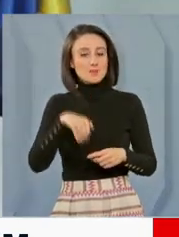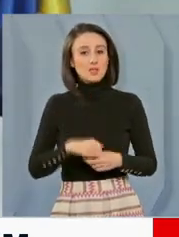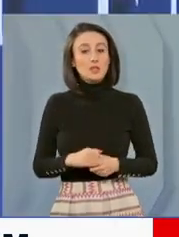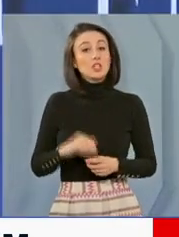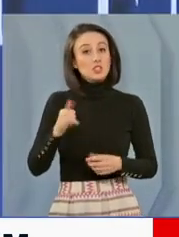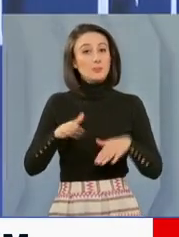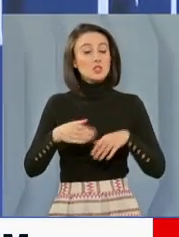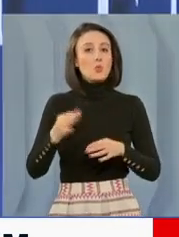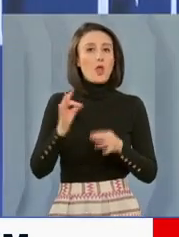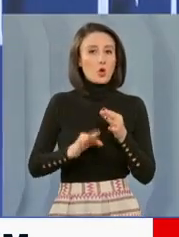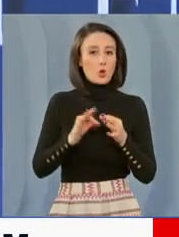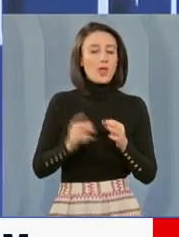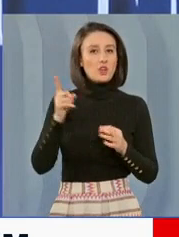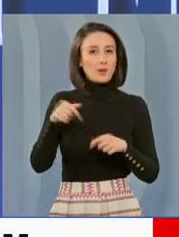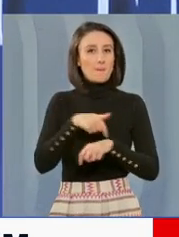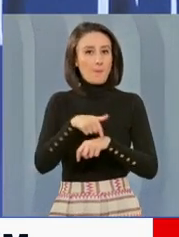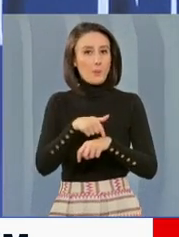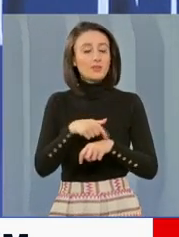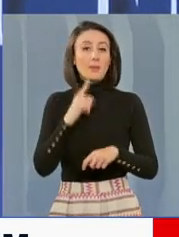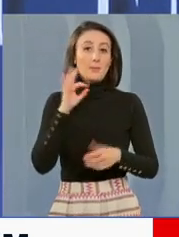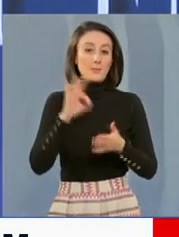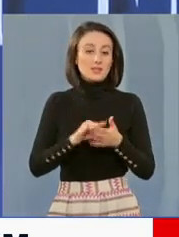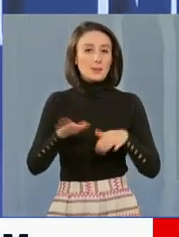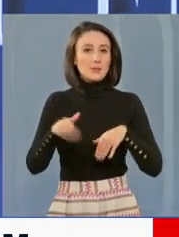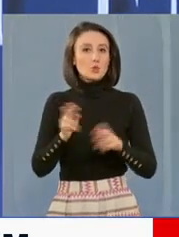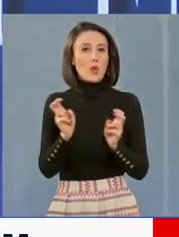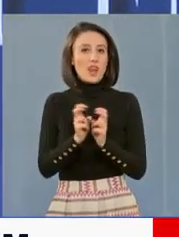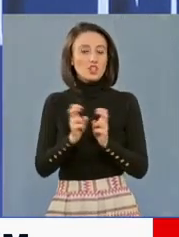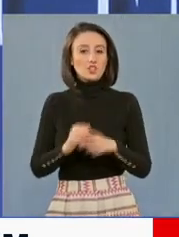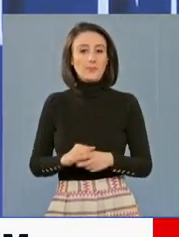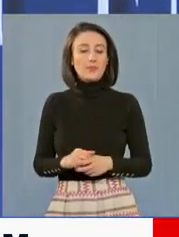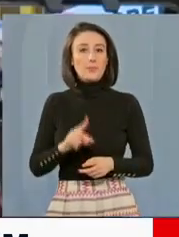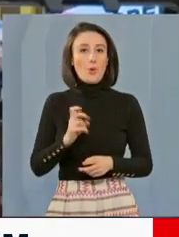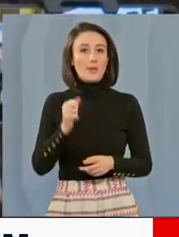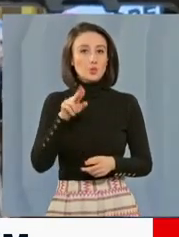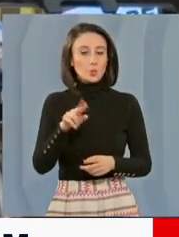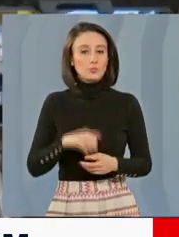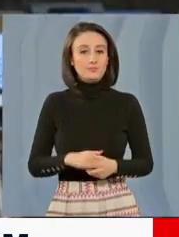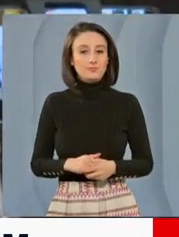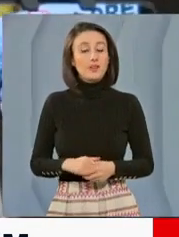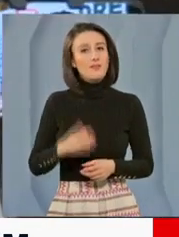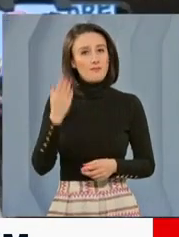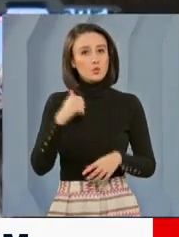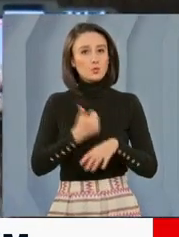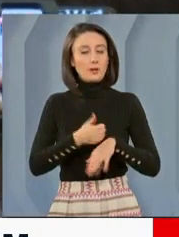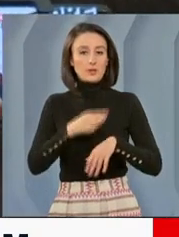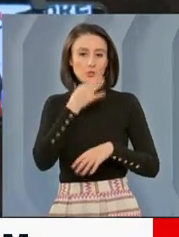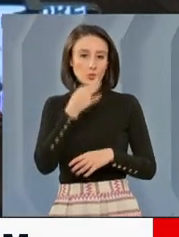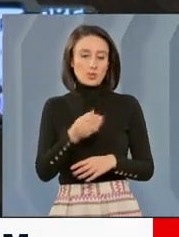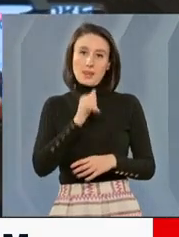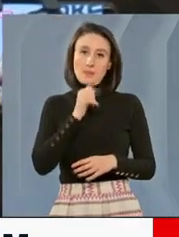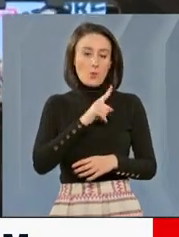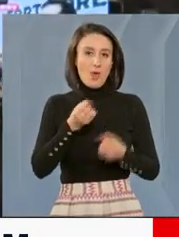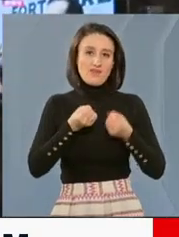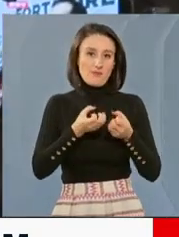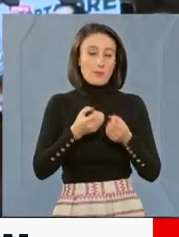ci ministrul economiei de la acel moment, care este în prezent ministrul energiei, Virgil Popescu. Totodată, fostul premier spune că nimeni nu